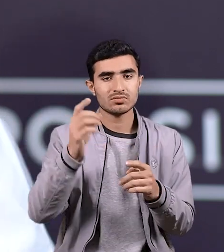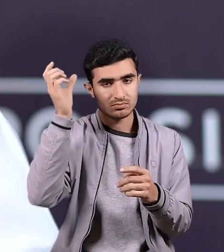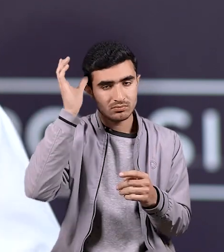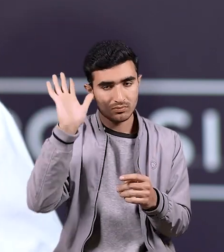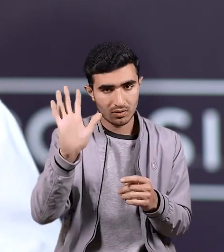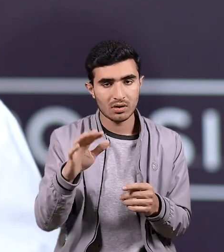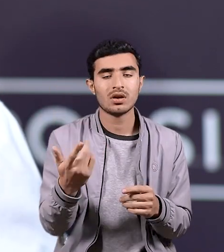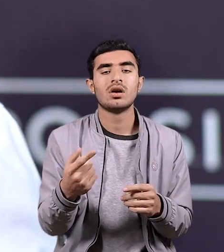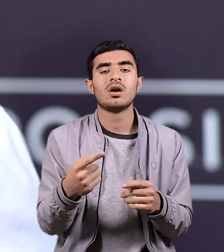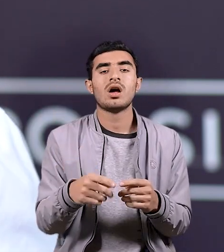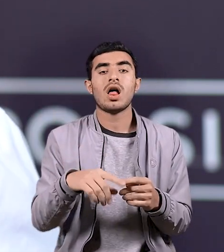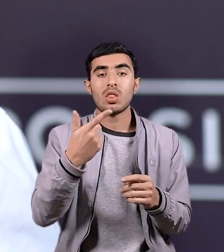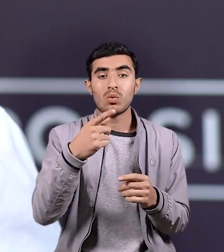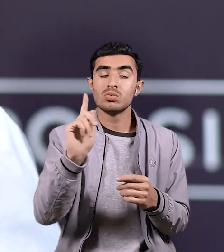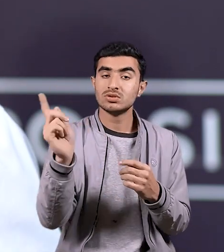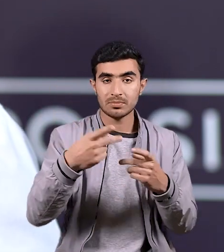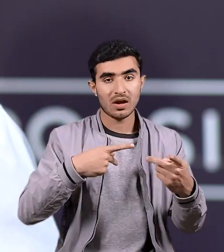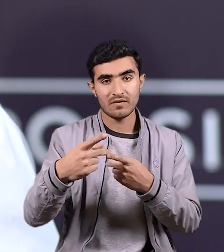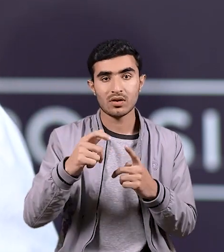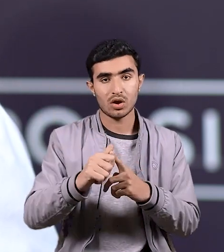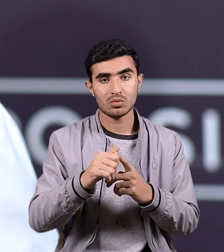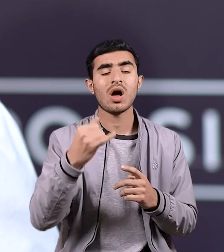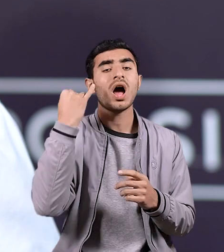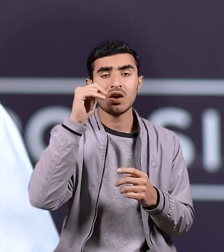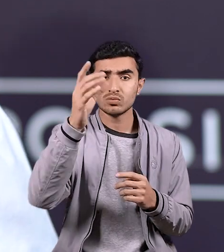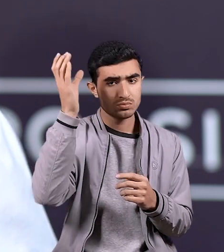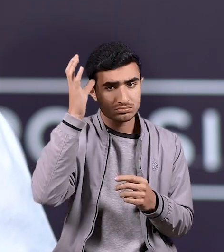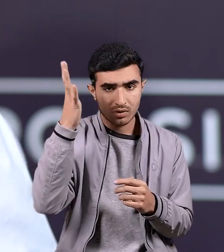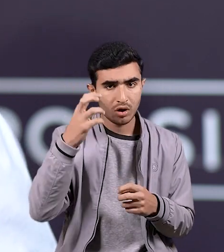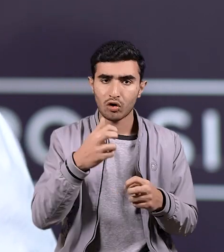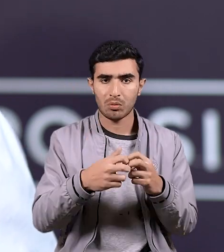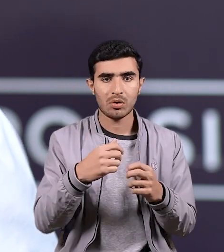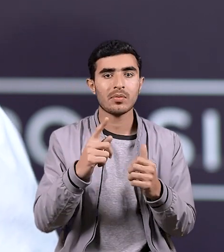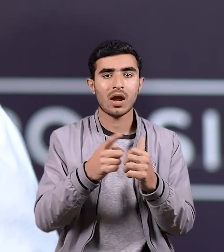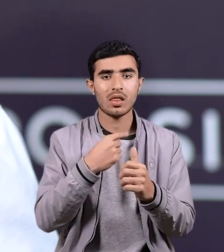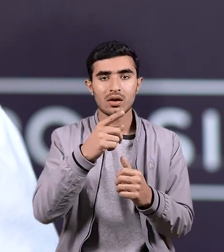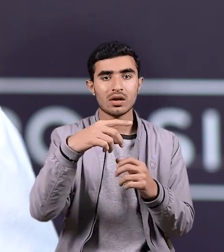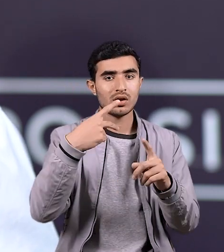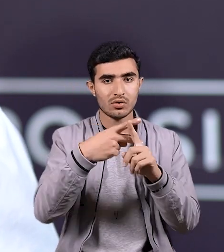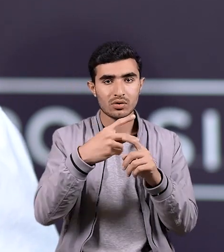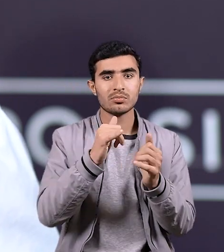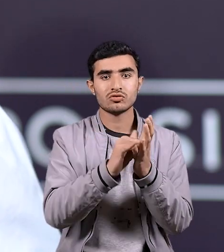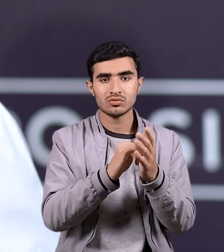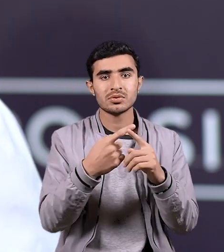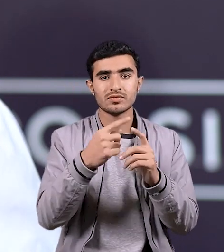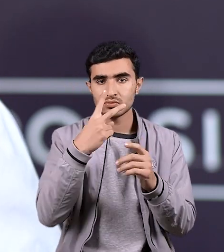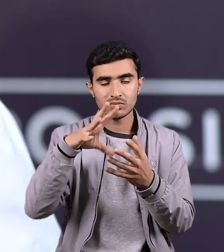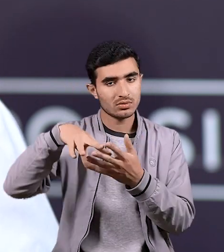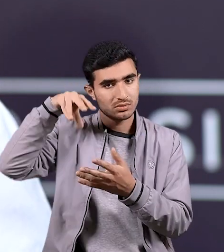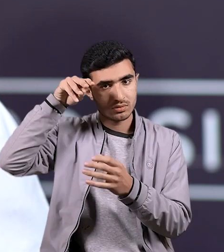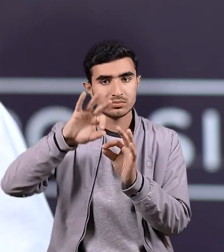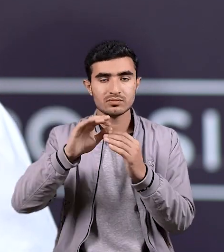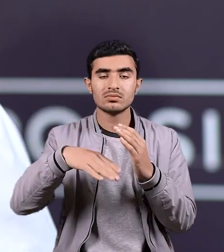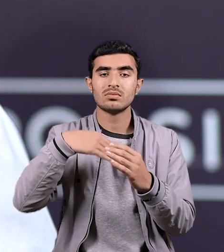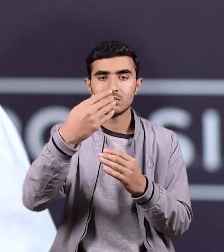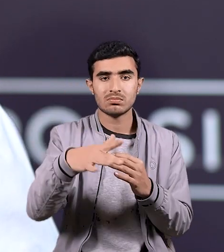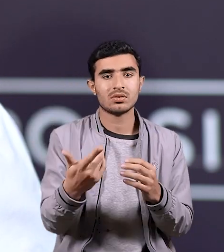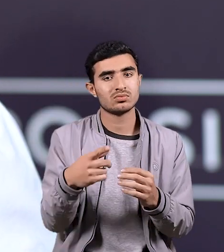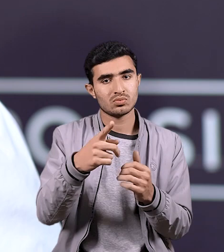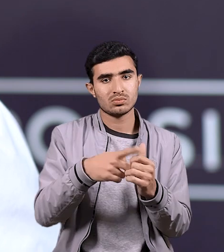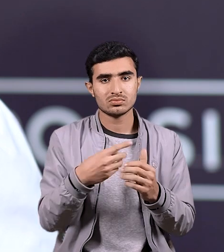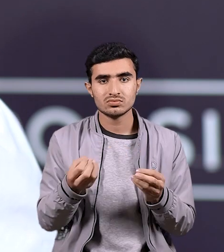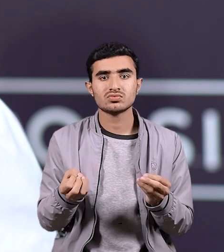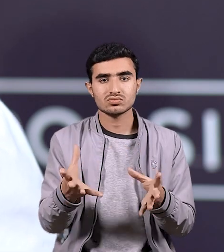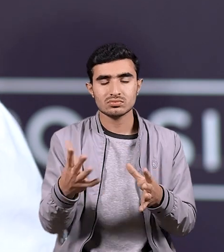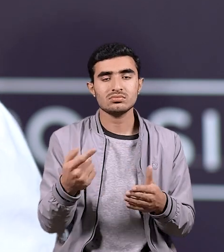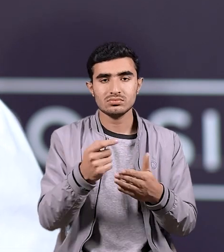के फिर ऑनलाइन फ्रीलांसिंग भी कर सकते हैं। इस पे हुकूमत पाकिस्तान के भी कुछ इनिशिएटिव हैं जिनका आप फ़ायदा ले सकते हैं। मिनिस्ट्री ऑफ आईटी का फेडरल इनिशिएटिव